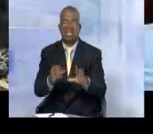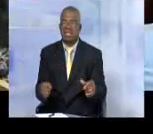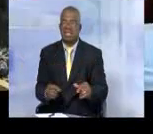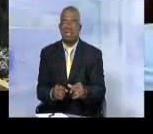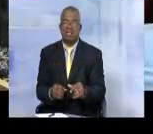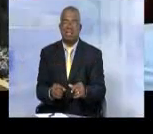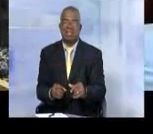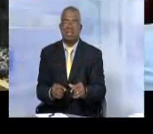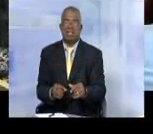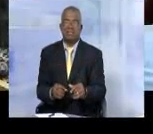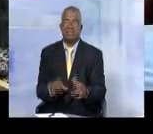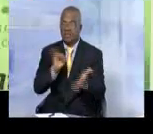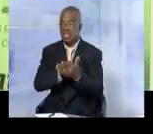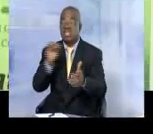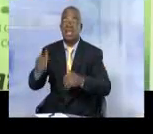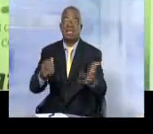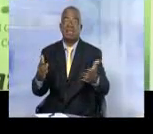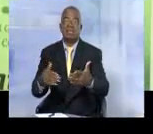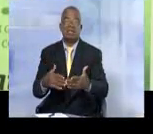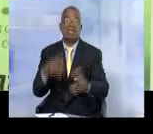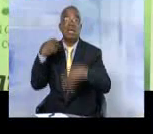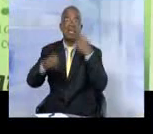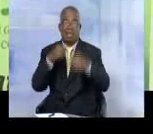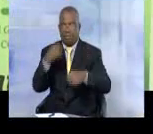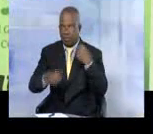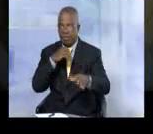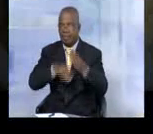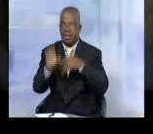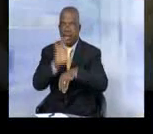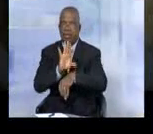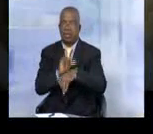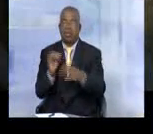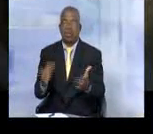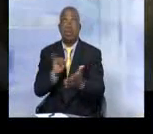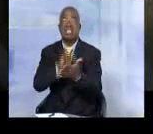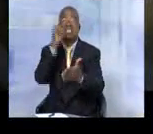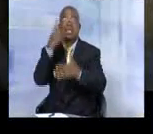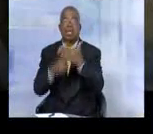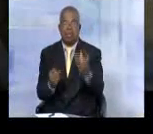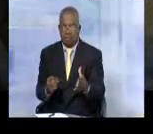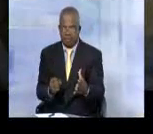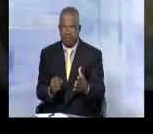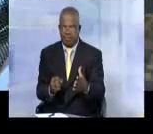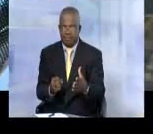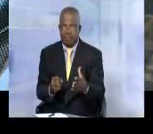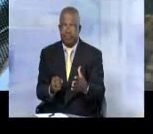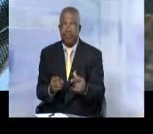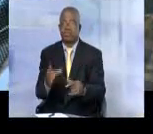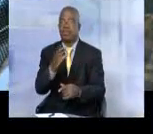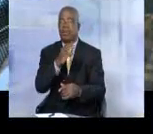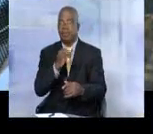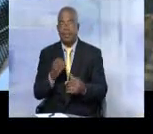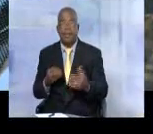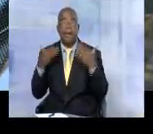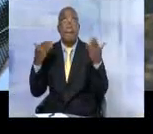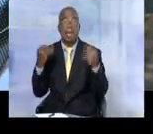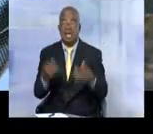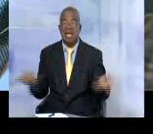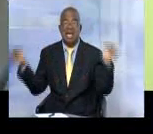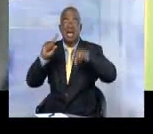Une question d'actualité au centre de cette session d'information et d'échange, celle du foncier rural et urbain.